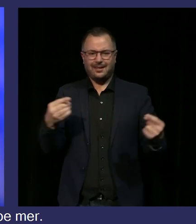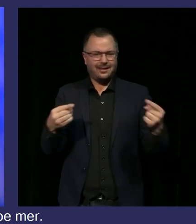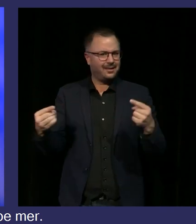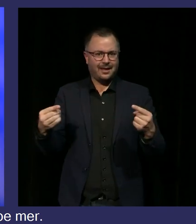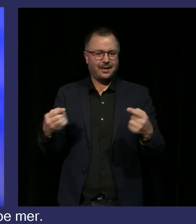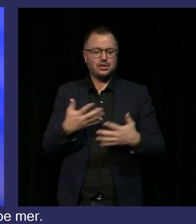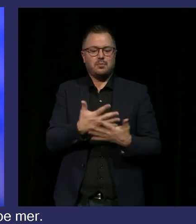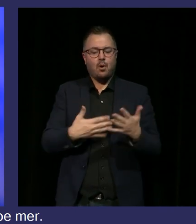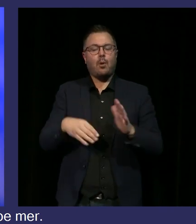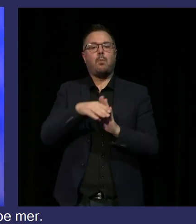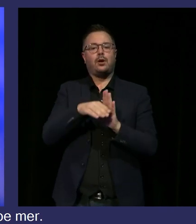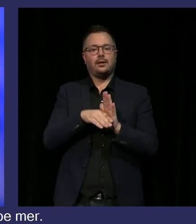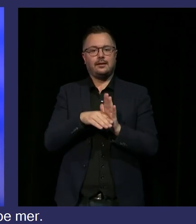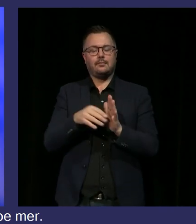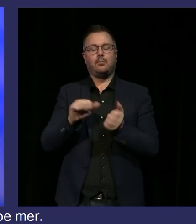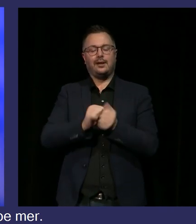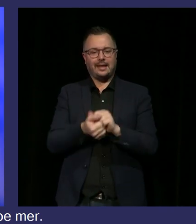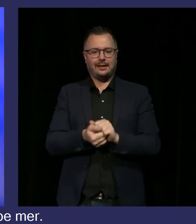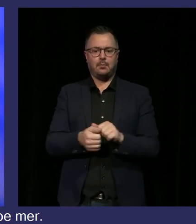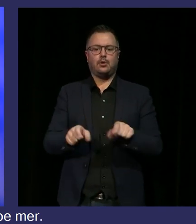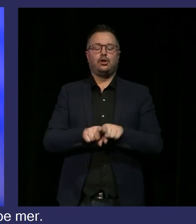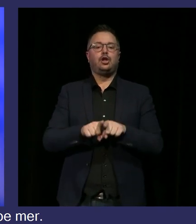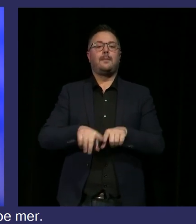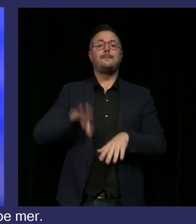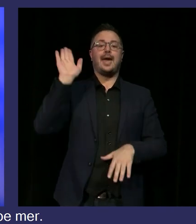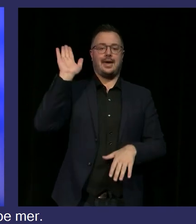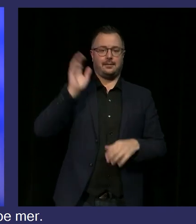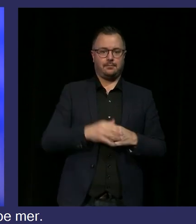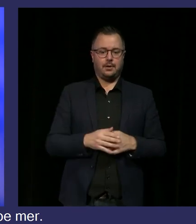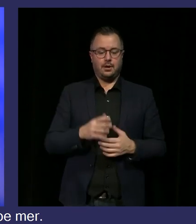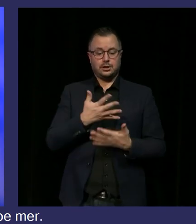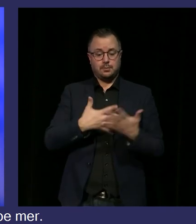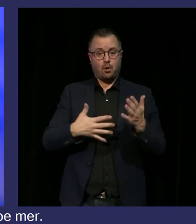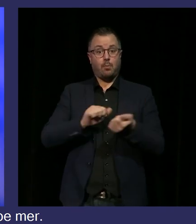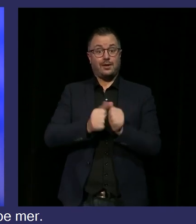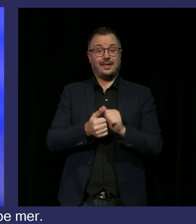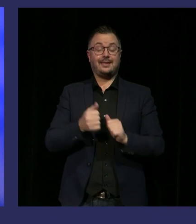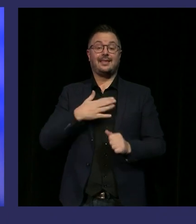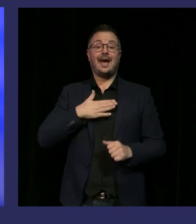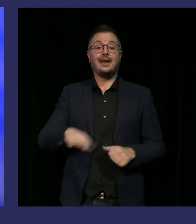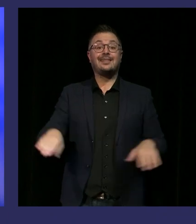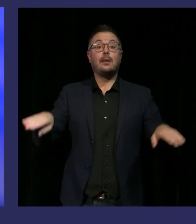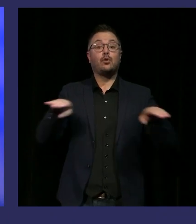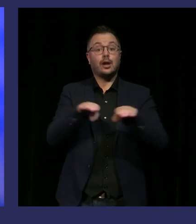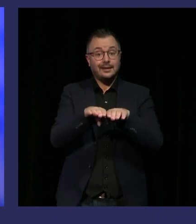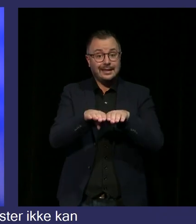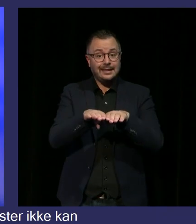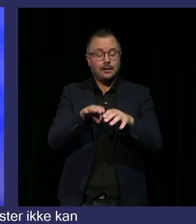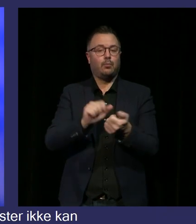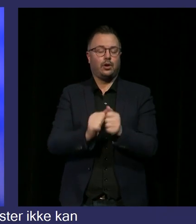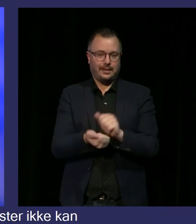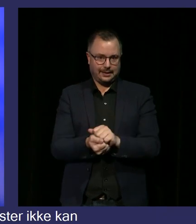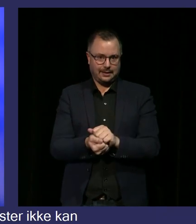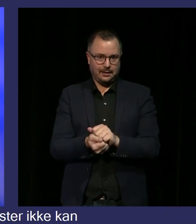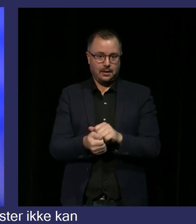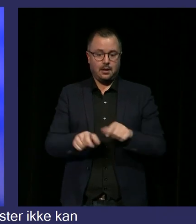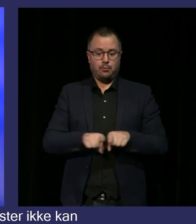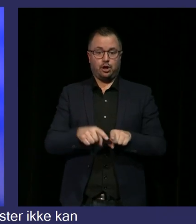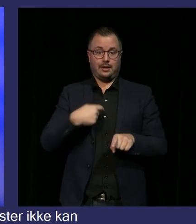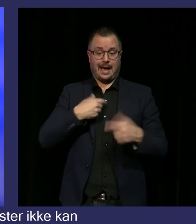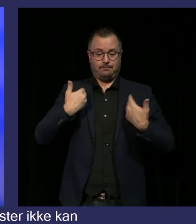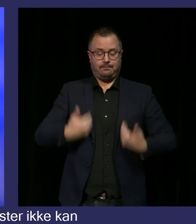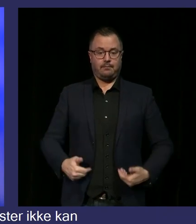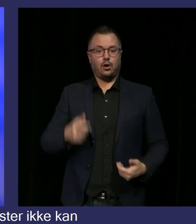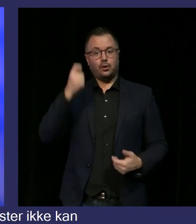Språkpolitikk har lenge vært noe mer. Språkpolitikk demokratipolitikk. Det betyr også at jeg som